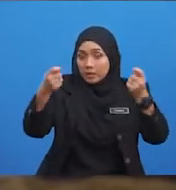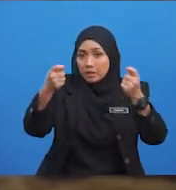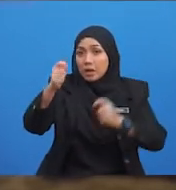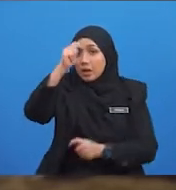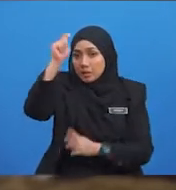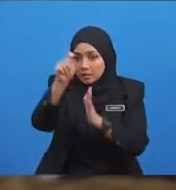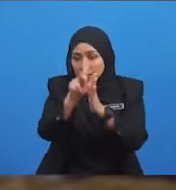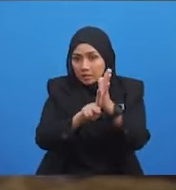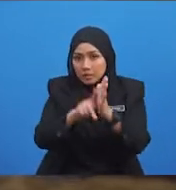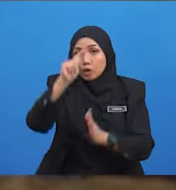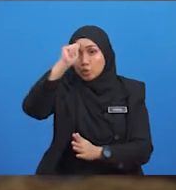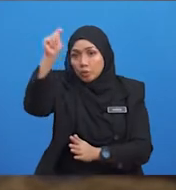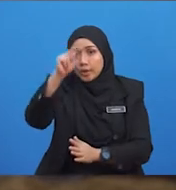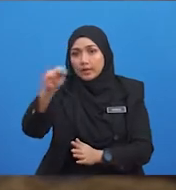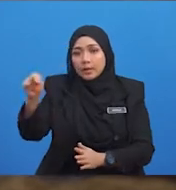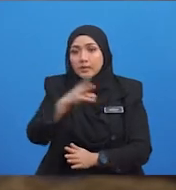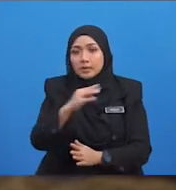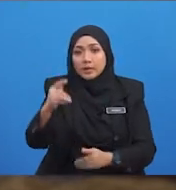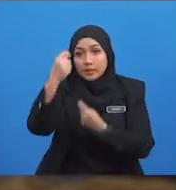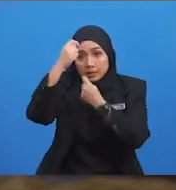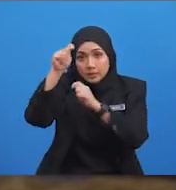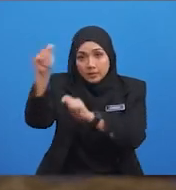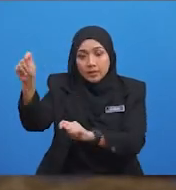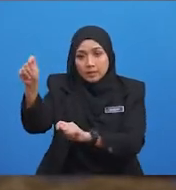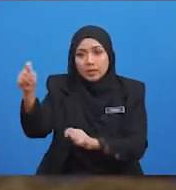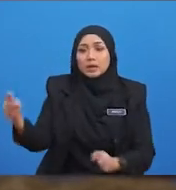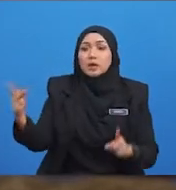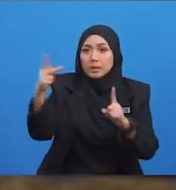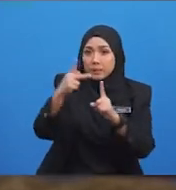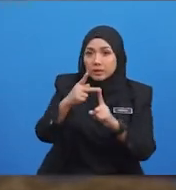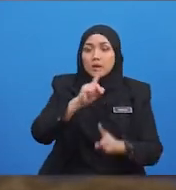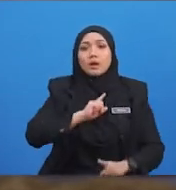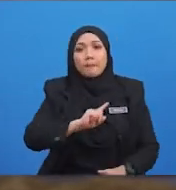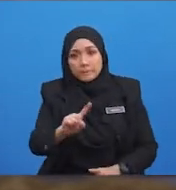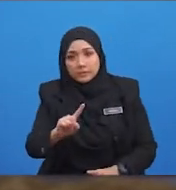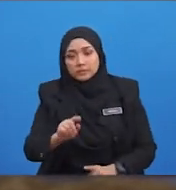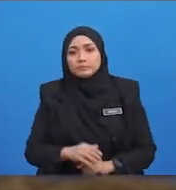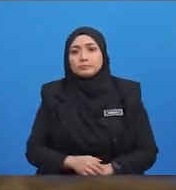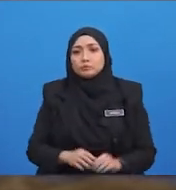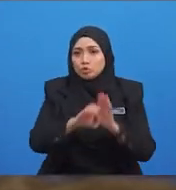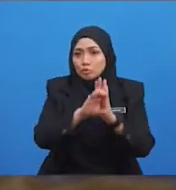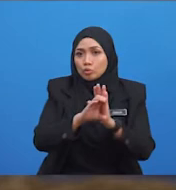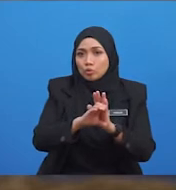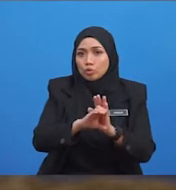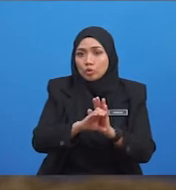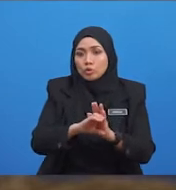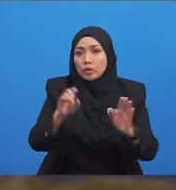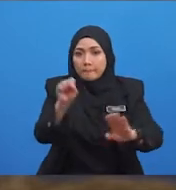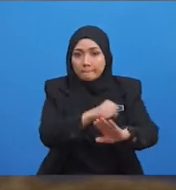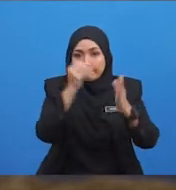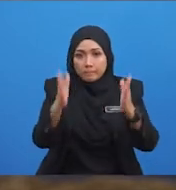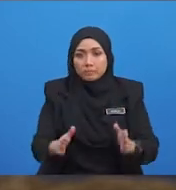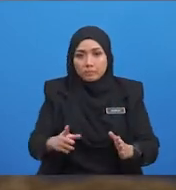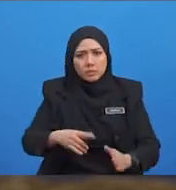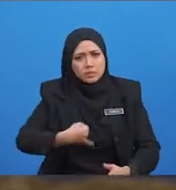dan ketaatan kepada agama. Contohnya, penyajak insaf akan